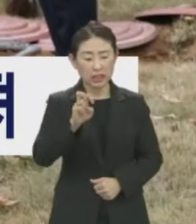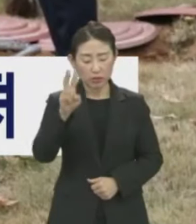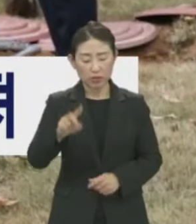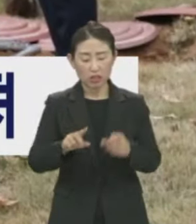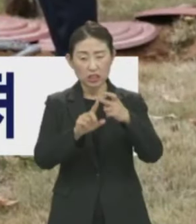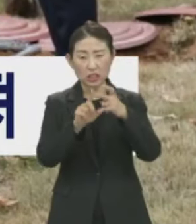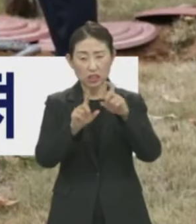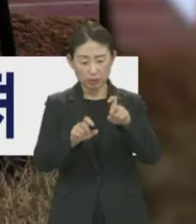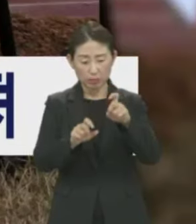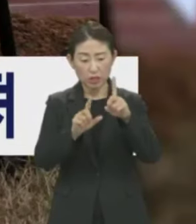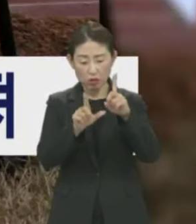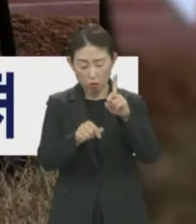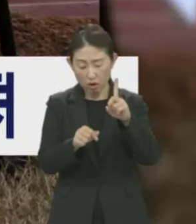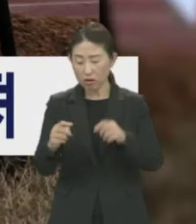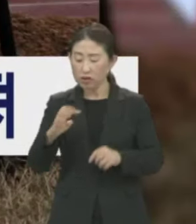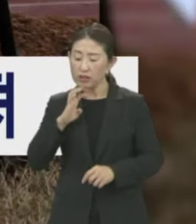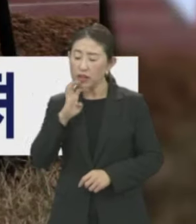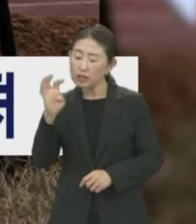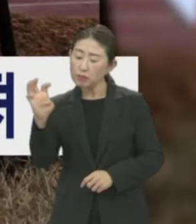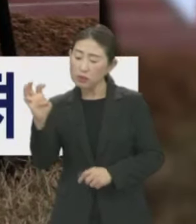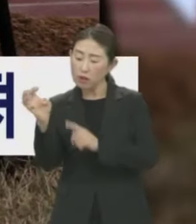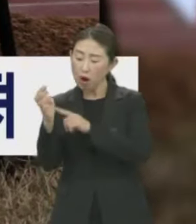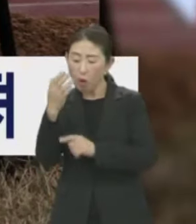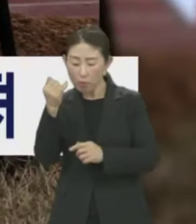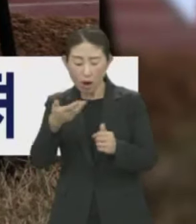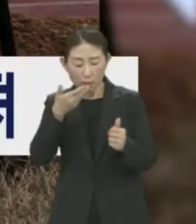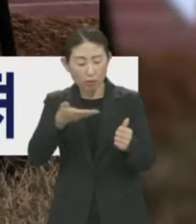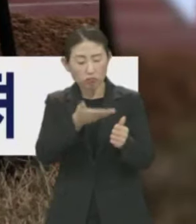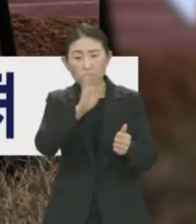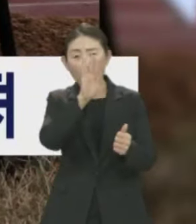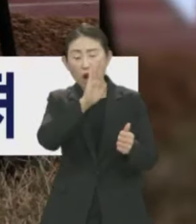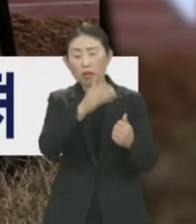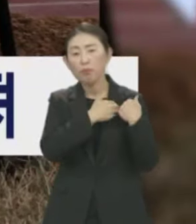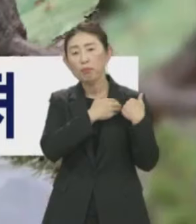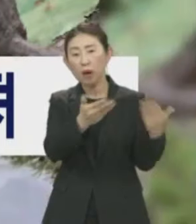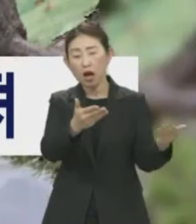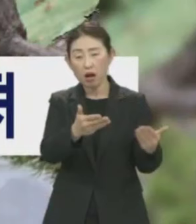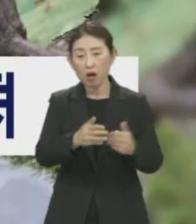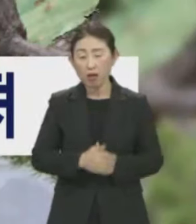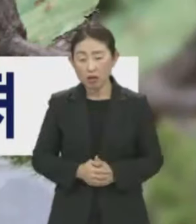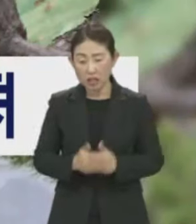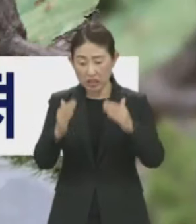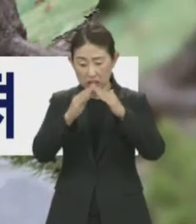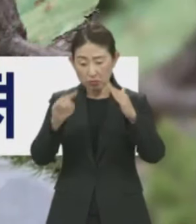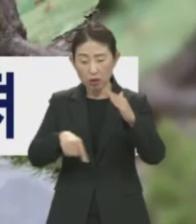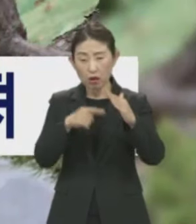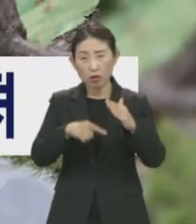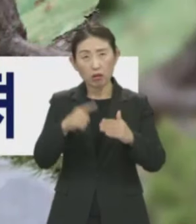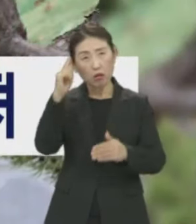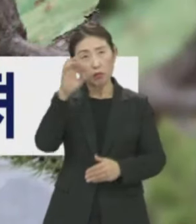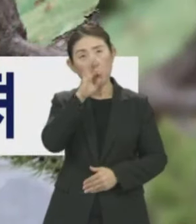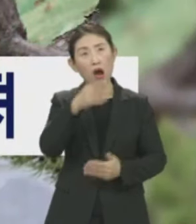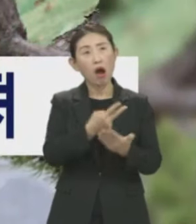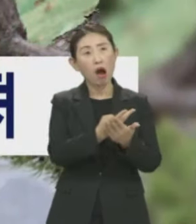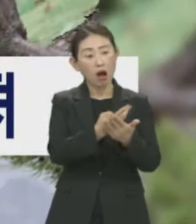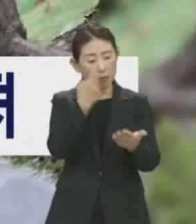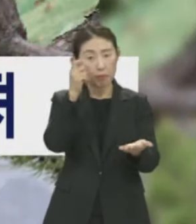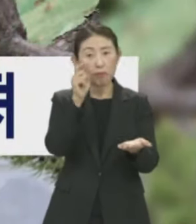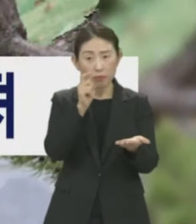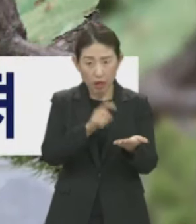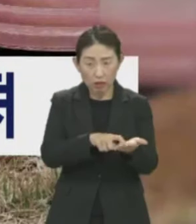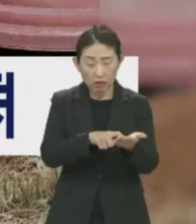11월 30대 친모가 부녀와 이유식을 먹이지 않고 방치해 대전 갈마동의 원룸에서 의식이 없는 상태로